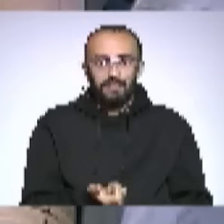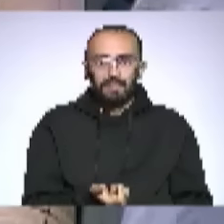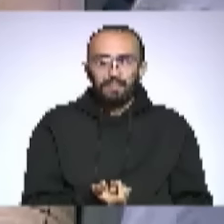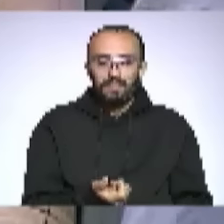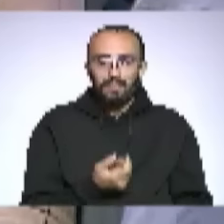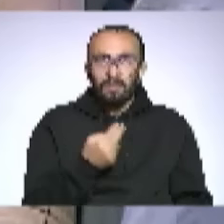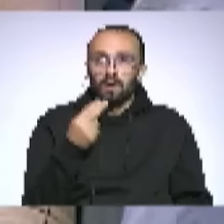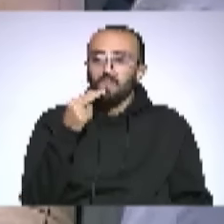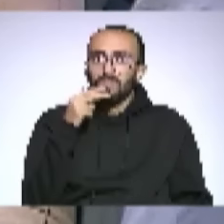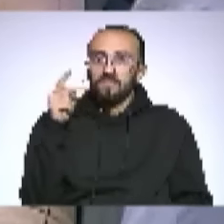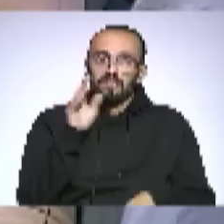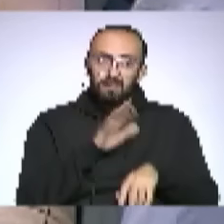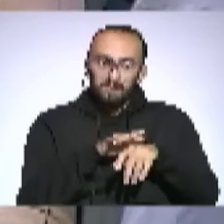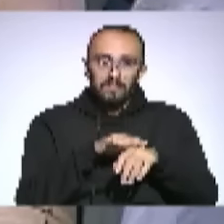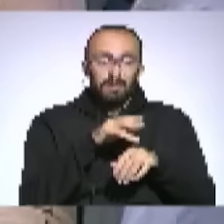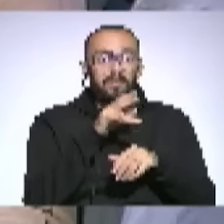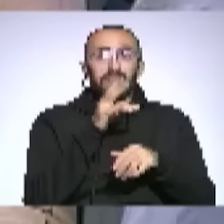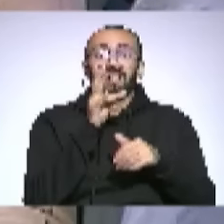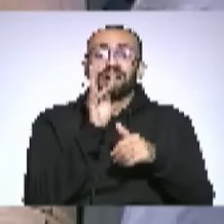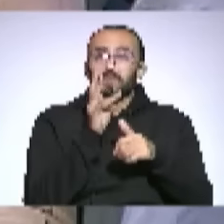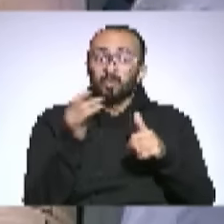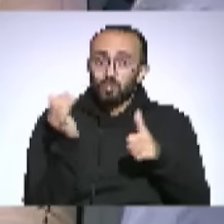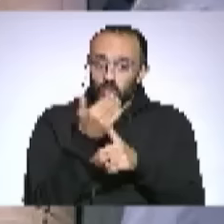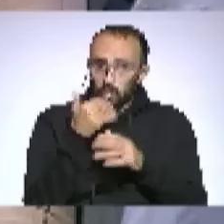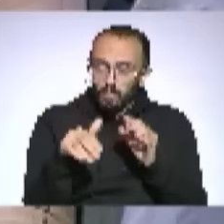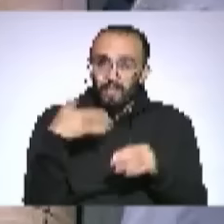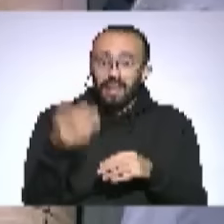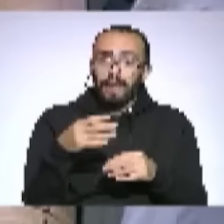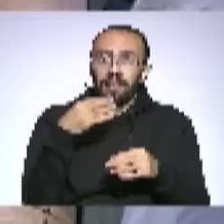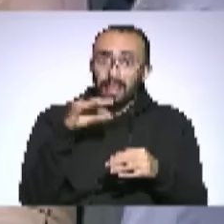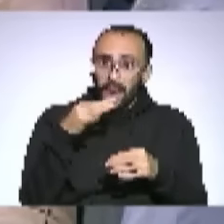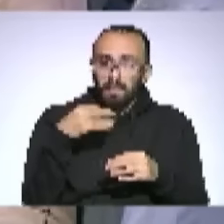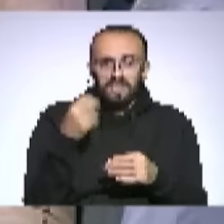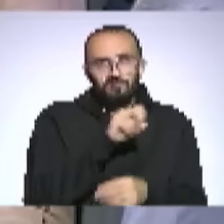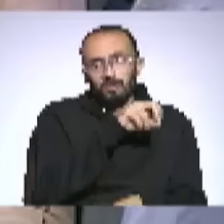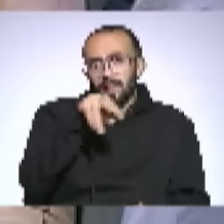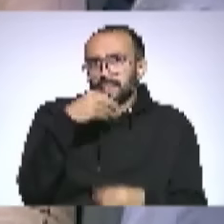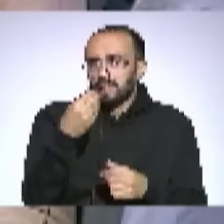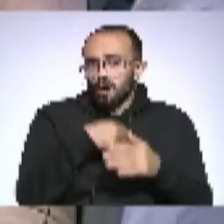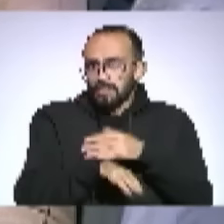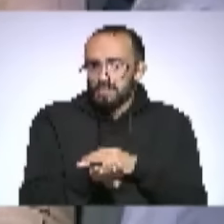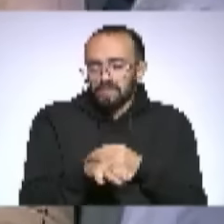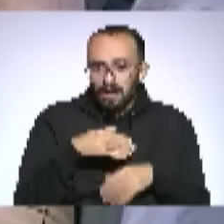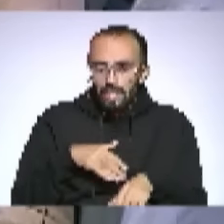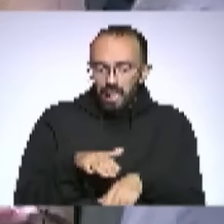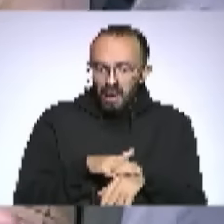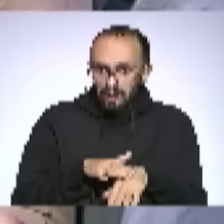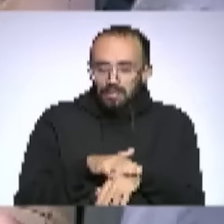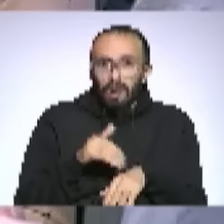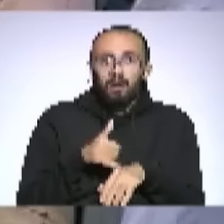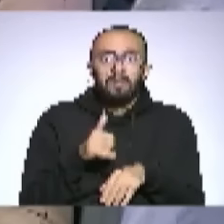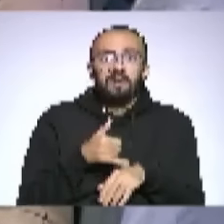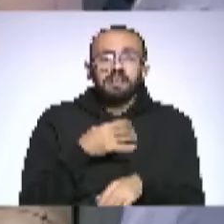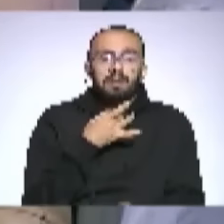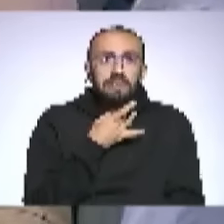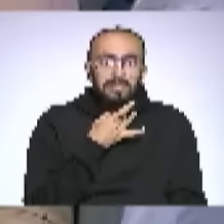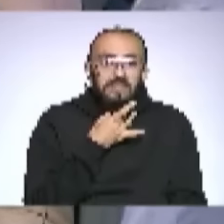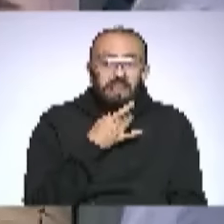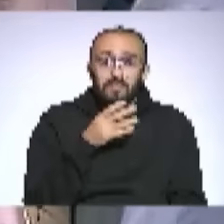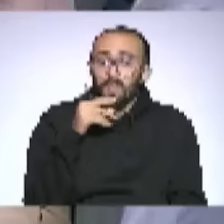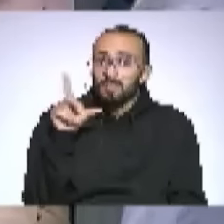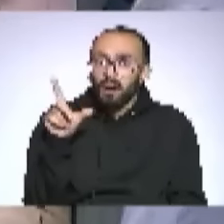يقول لخطيبي يعمل نص الاكليل ويجيب باقي الدهب ولسه الفرح في شهر مانيه انا حاسه ان خطيبي مضغوط ومش عارف اعمل ايه هل كلام